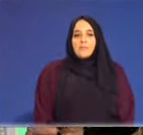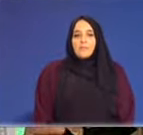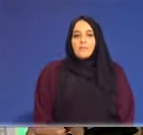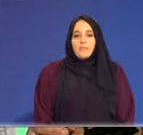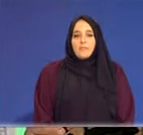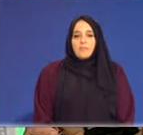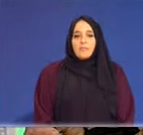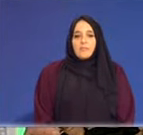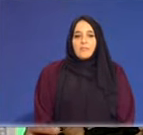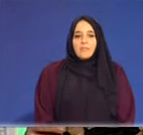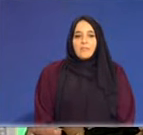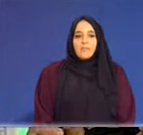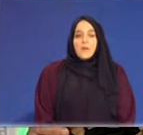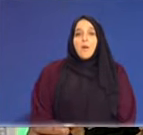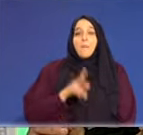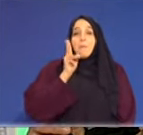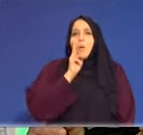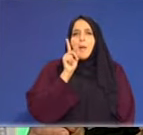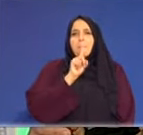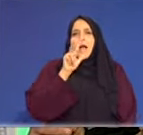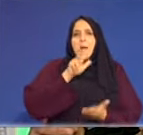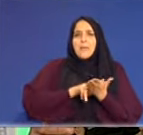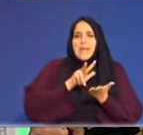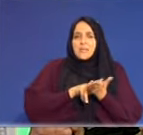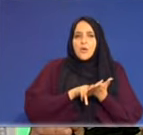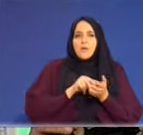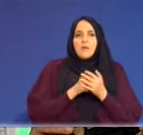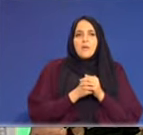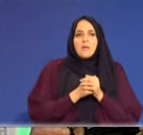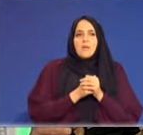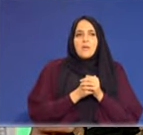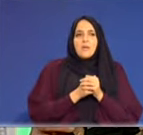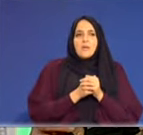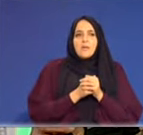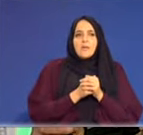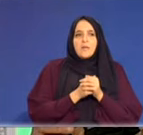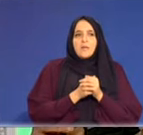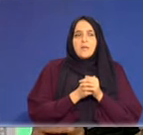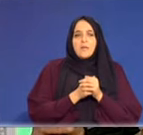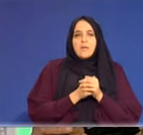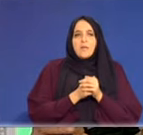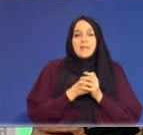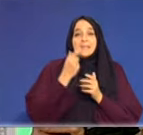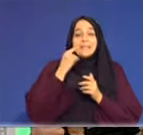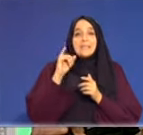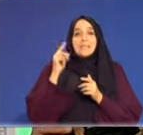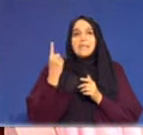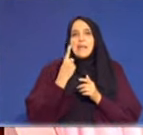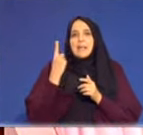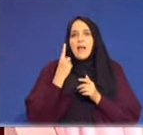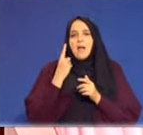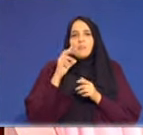المشكل ليس في التنفيذ، لأنه إذا كان شخص يحتل منزلا